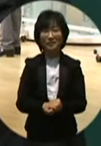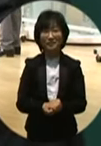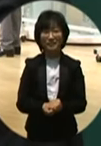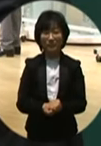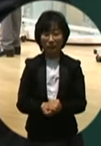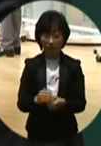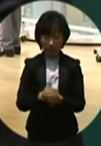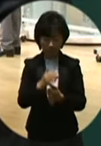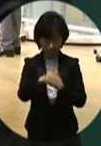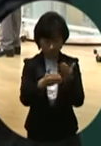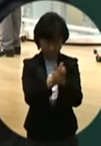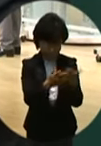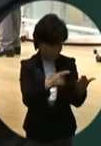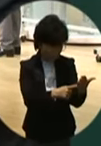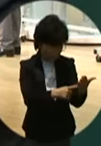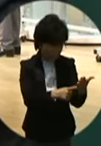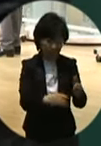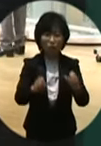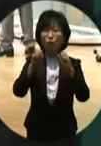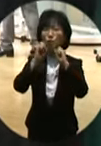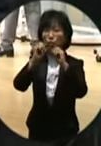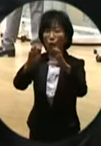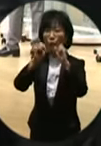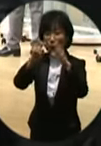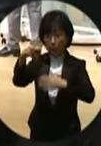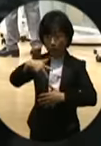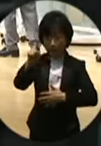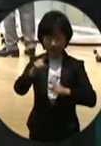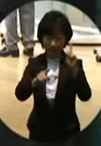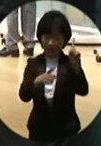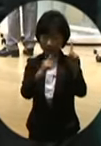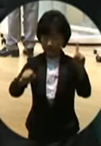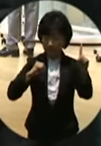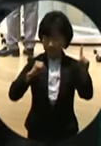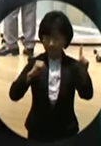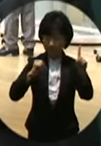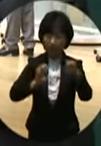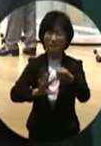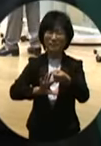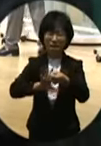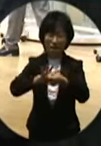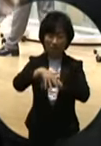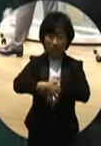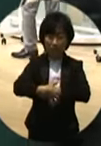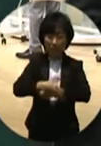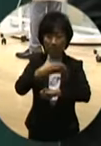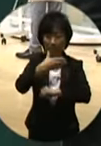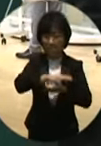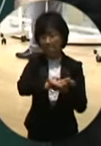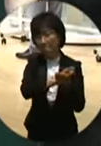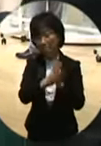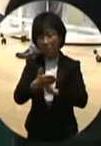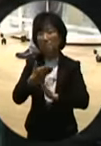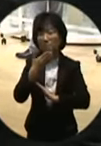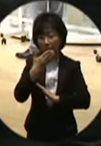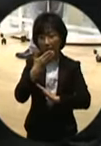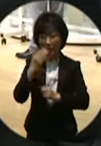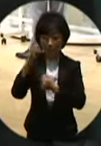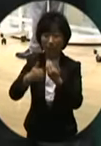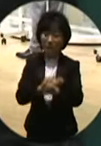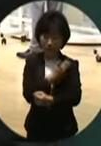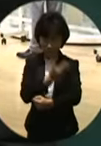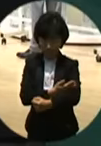명의 전도자 가지고도 하나님은 세계를 변화시킬 수 있어. And that's why when you look at the Bible carefully, even through one evangelist, God changed the world.